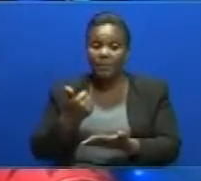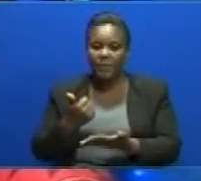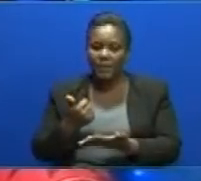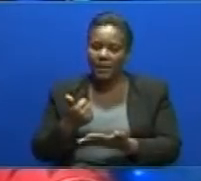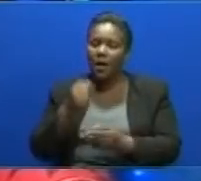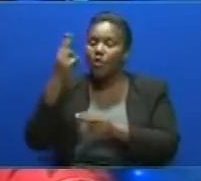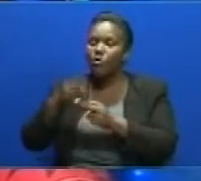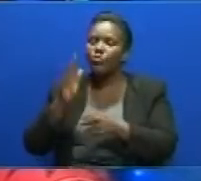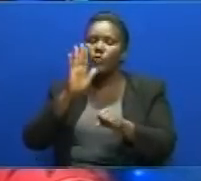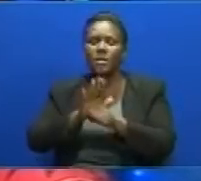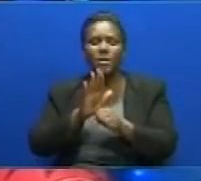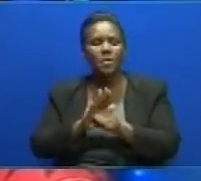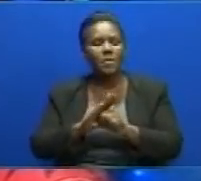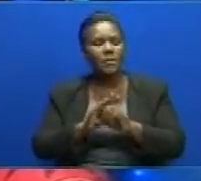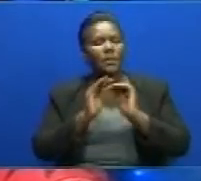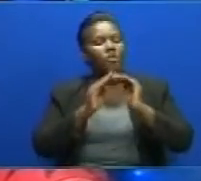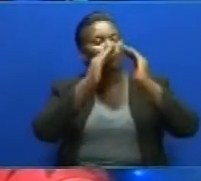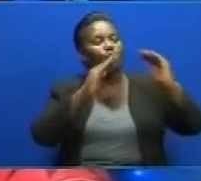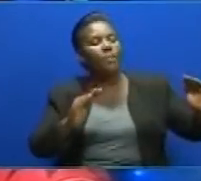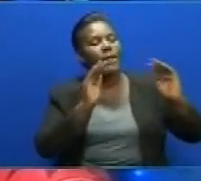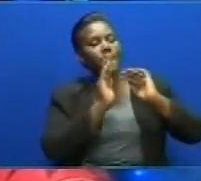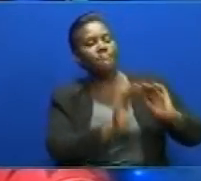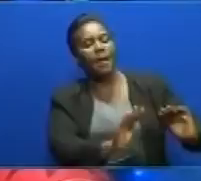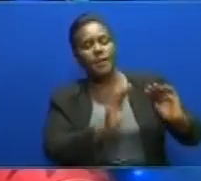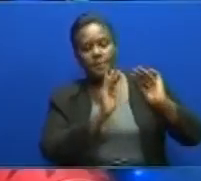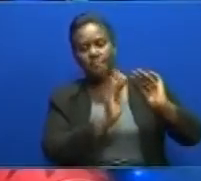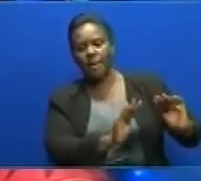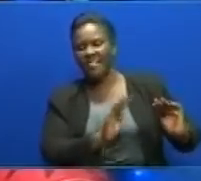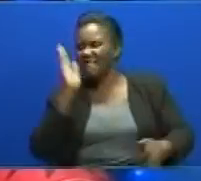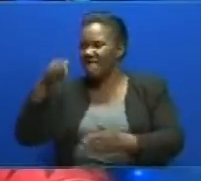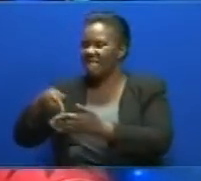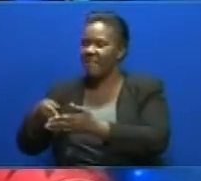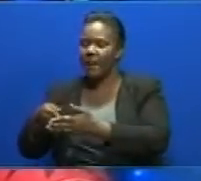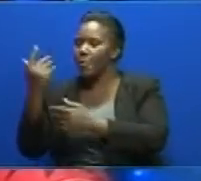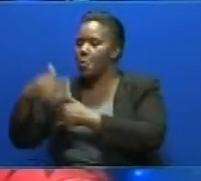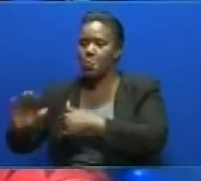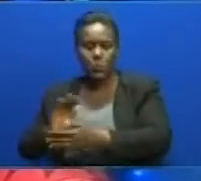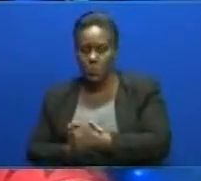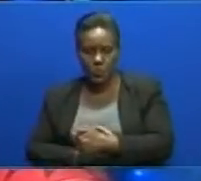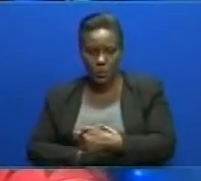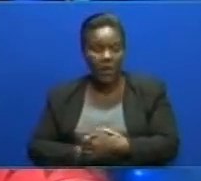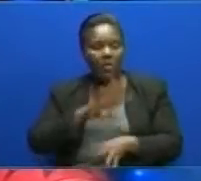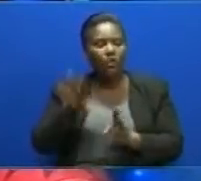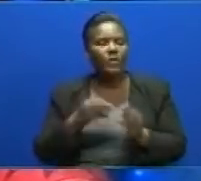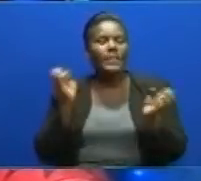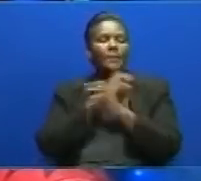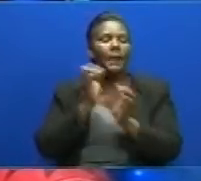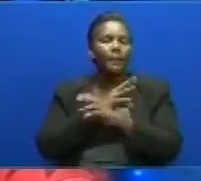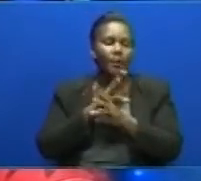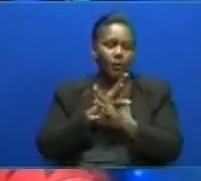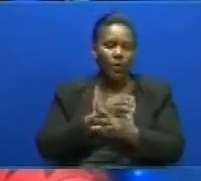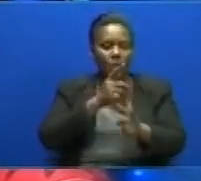korosho nyingine zikibaki majumbani kwa wakulima. Hayo yamebainishwa na baadhi ya wadau wa zao hilo wilayani Masasi mkoani Mtwara,